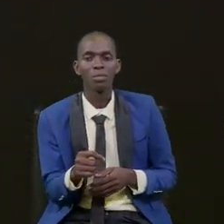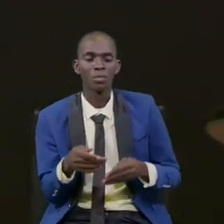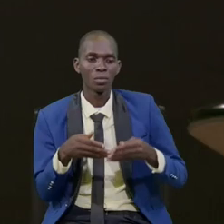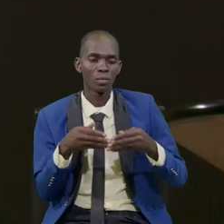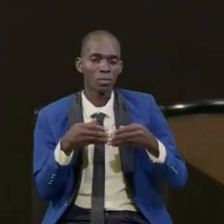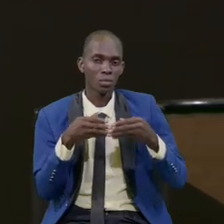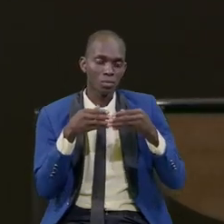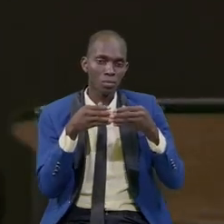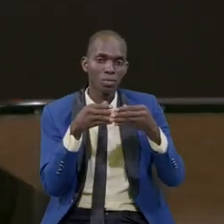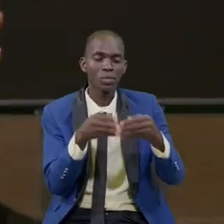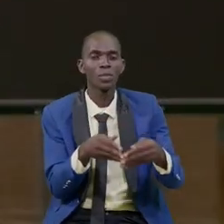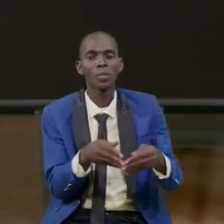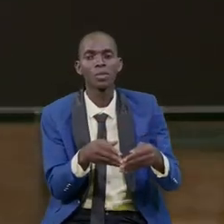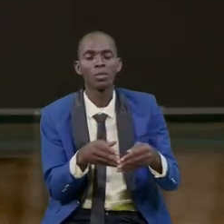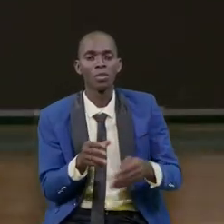ici, nous voyons